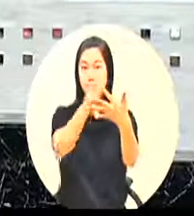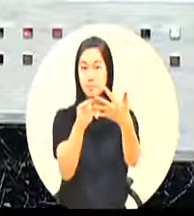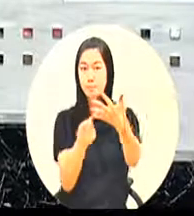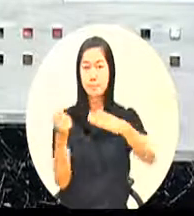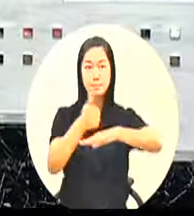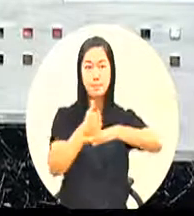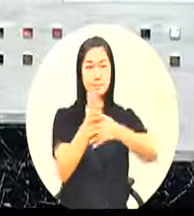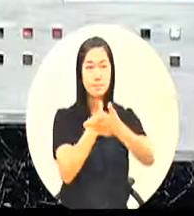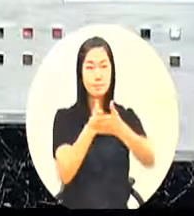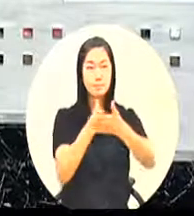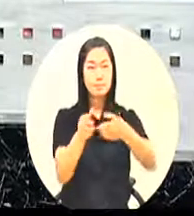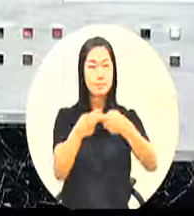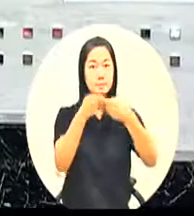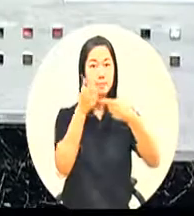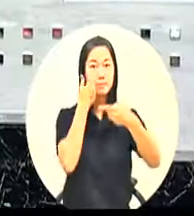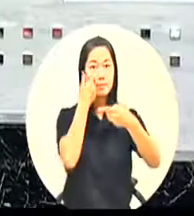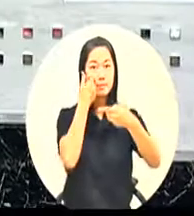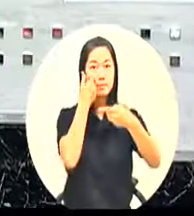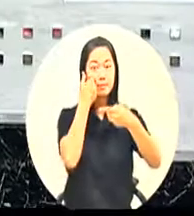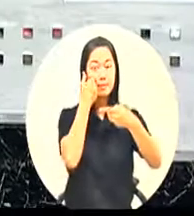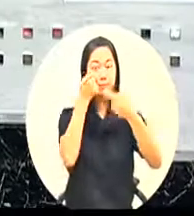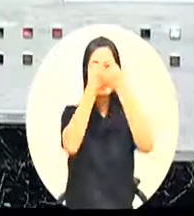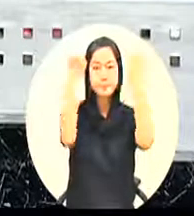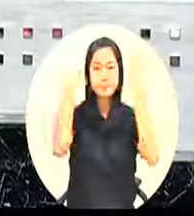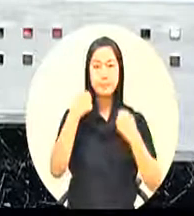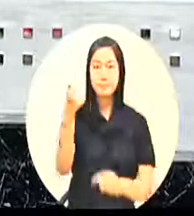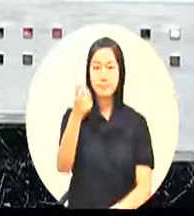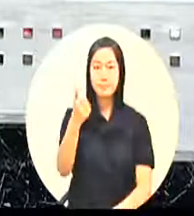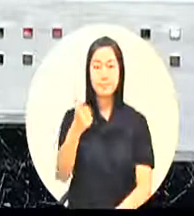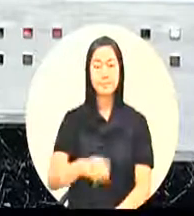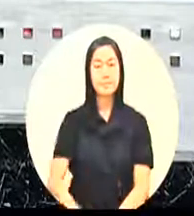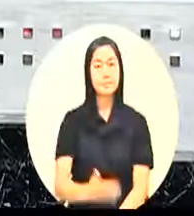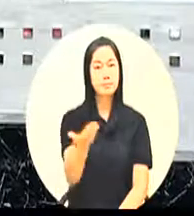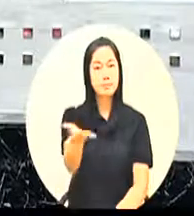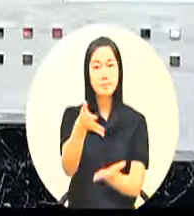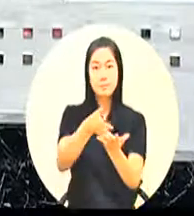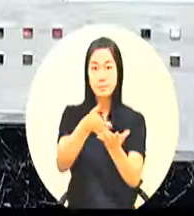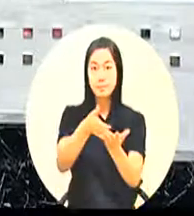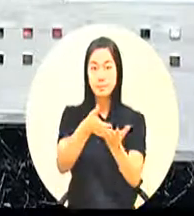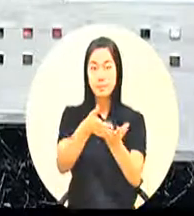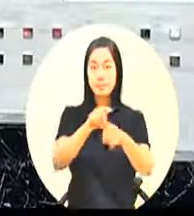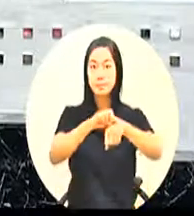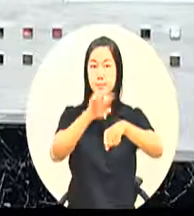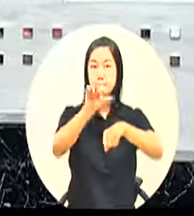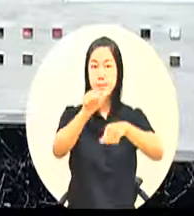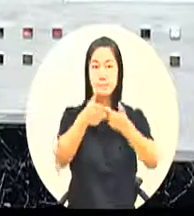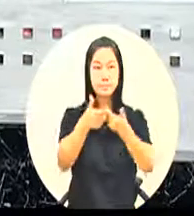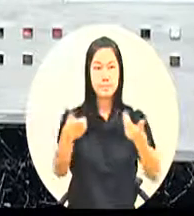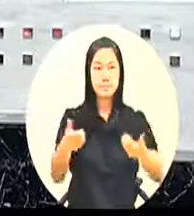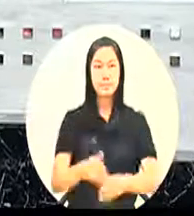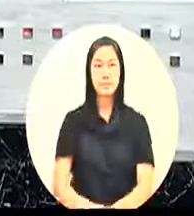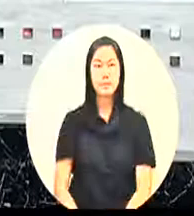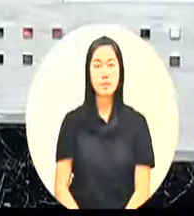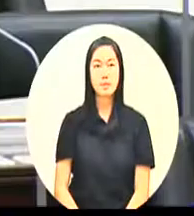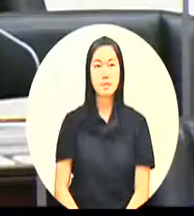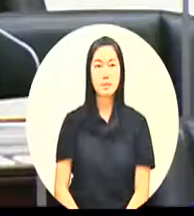言。第一位登记的议员周中赞议员，请发言十五分钟。